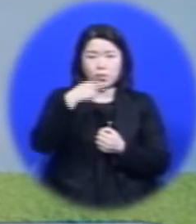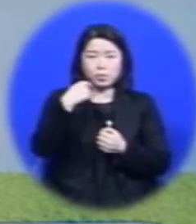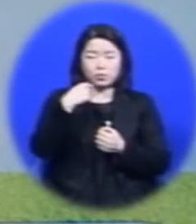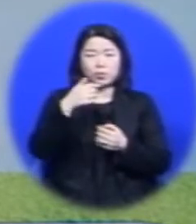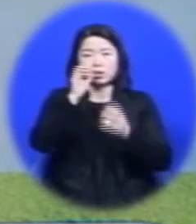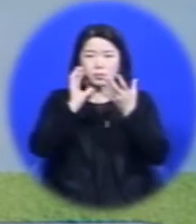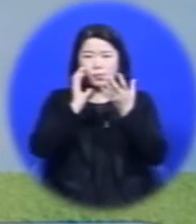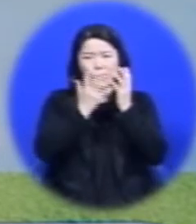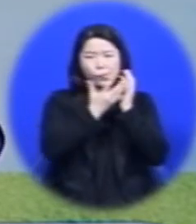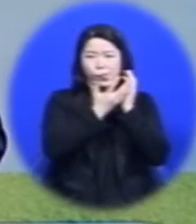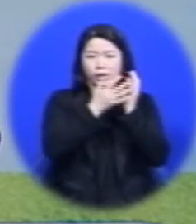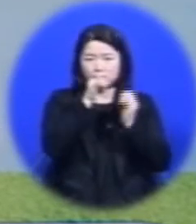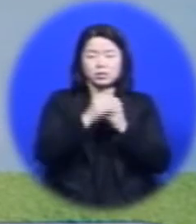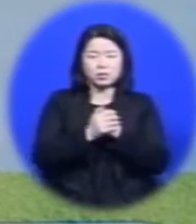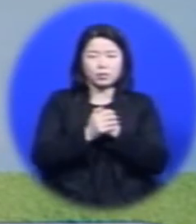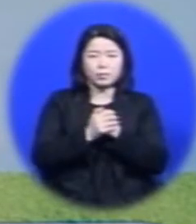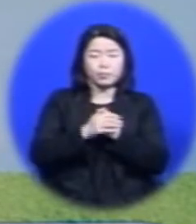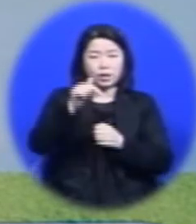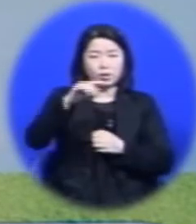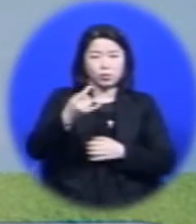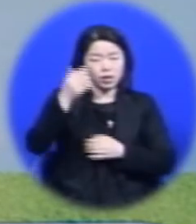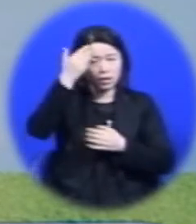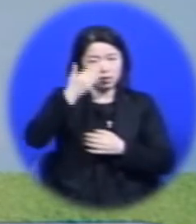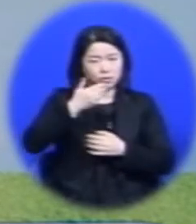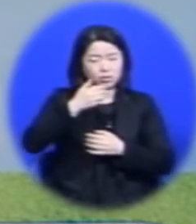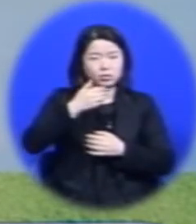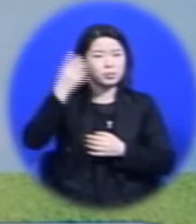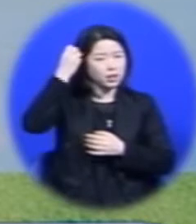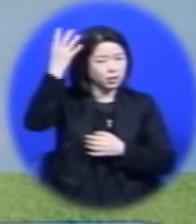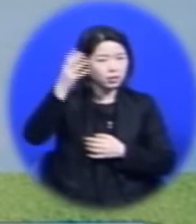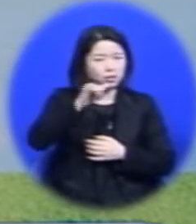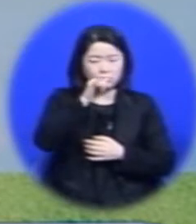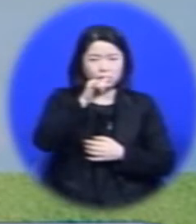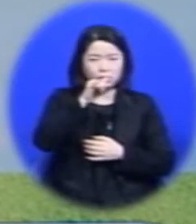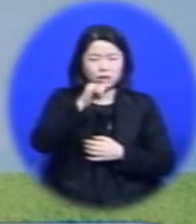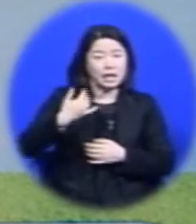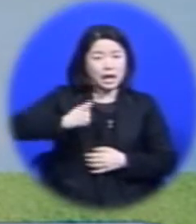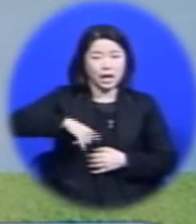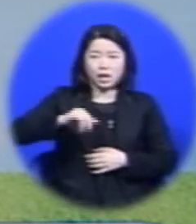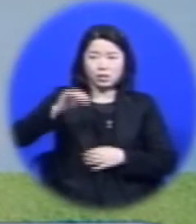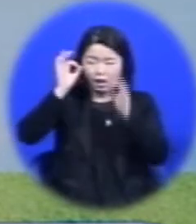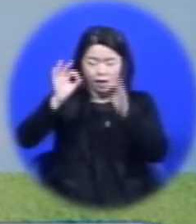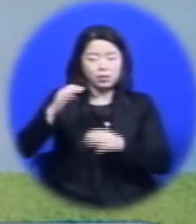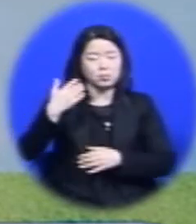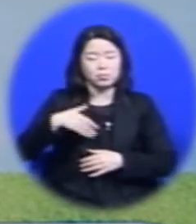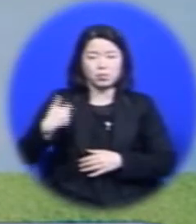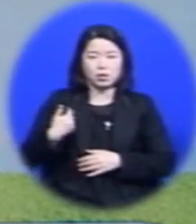완전히 돌아갔어 며칠을 때문에 기억력 잃어버렸어요 자식도 못 알아봤어